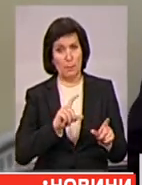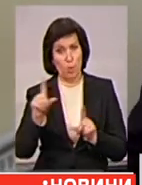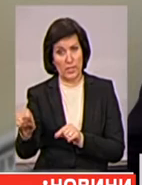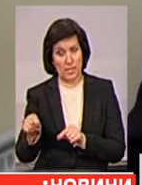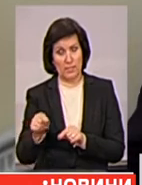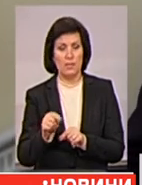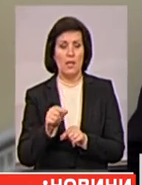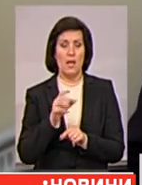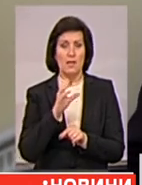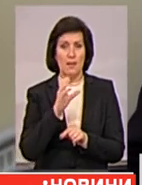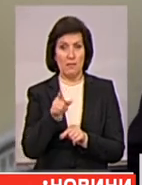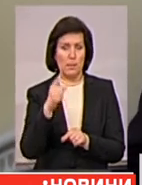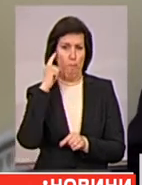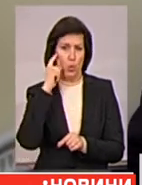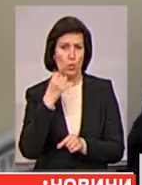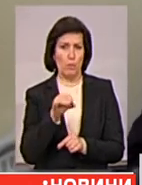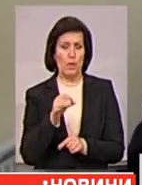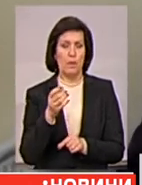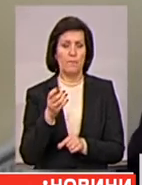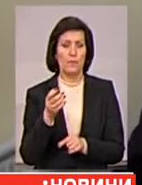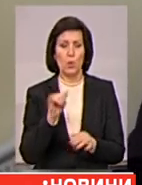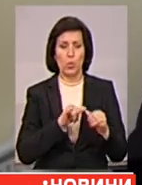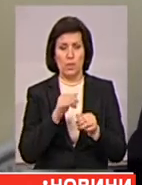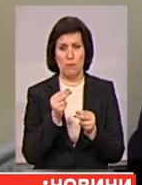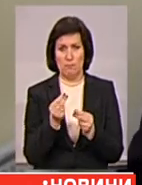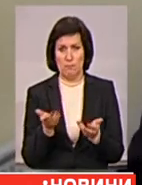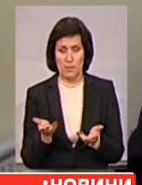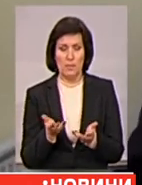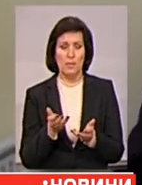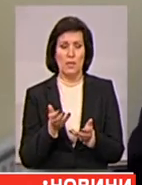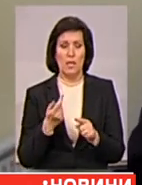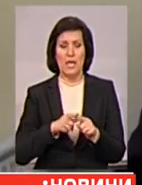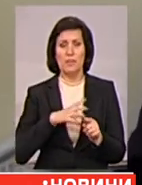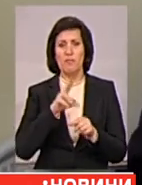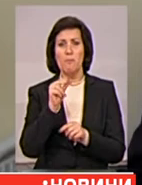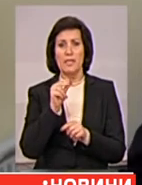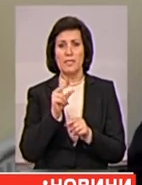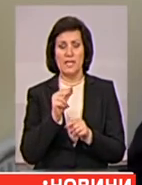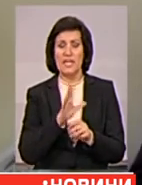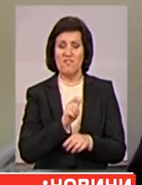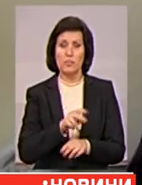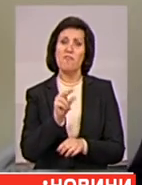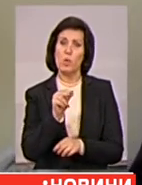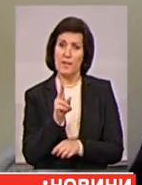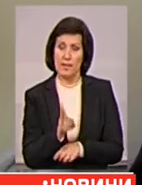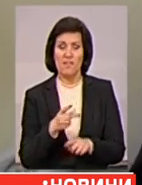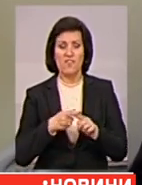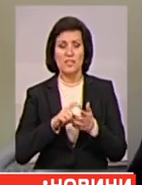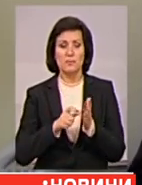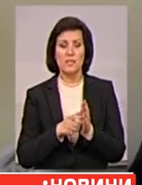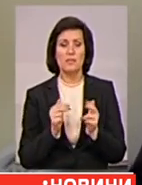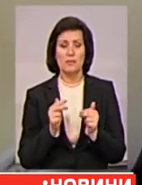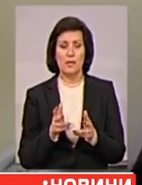за селитрой, а ты подумай, куда вы дерева. Все. Это было понедельник утром, не воскресенье. В этом здании